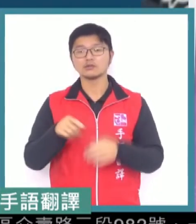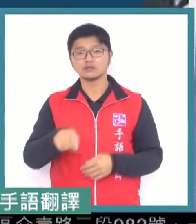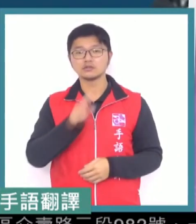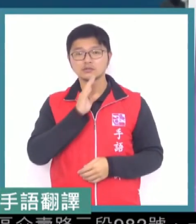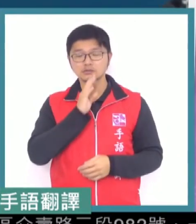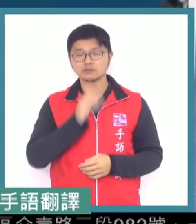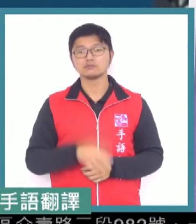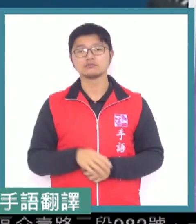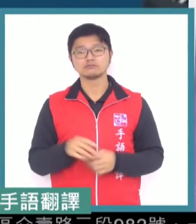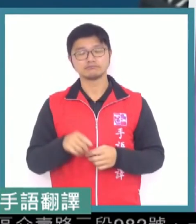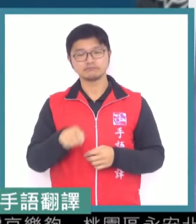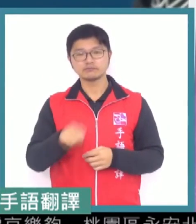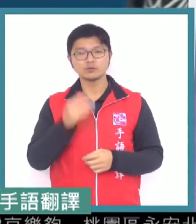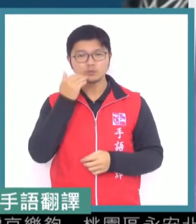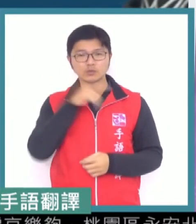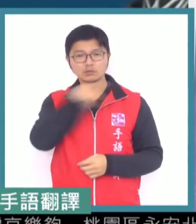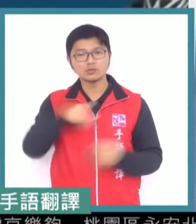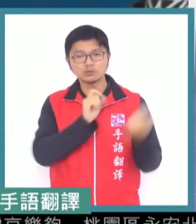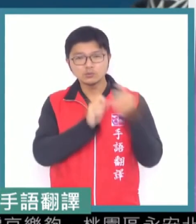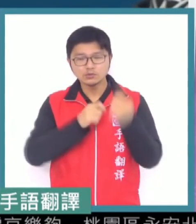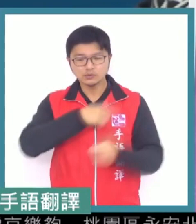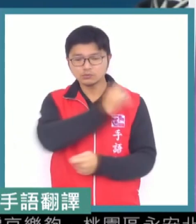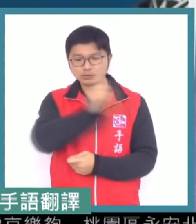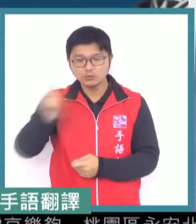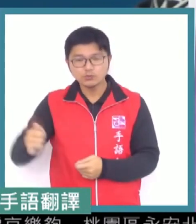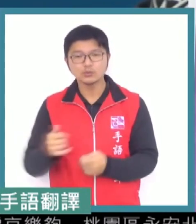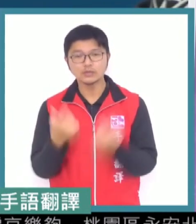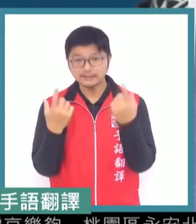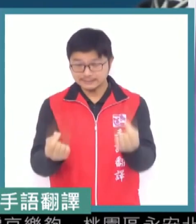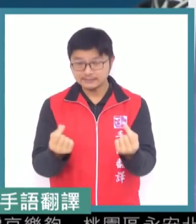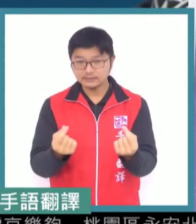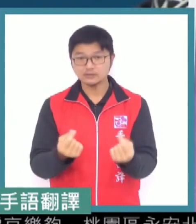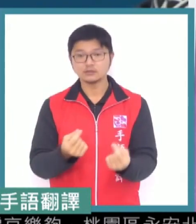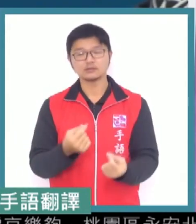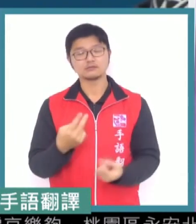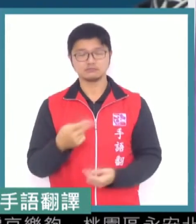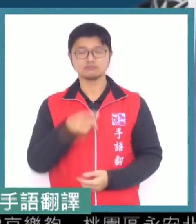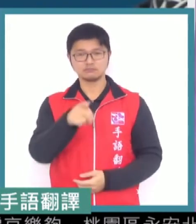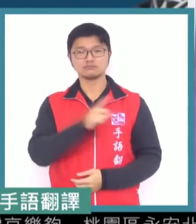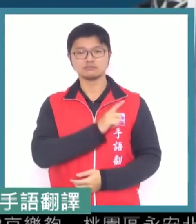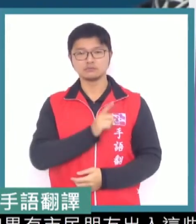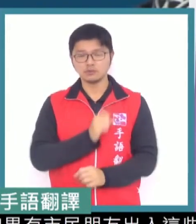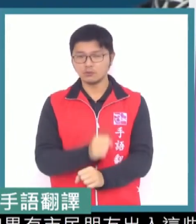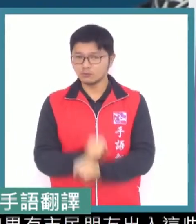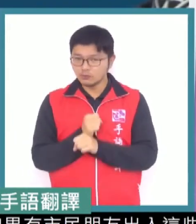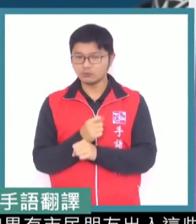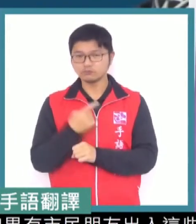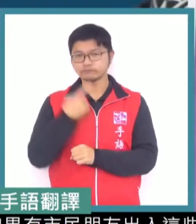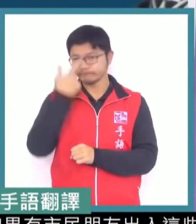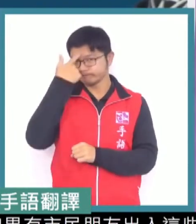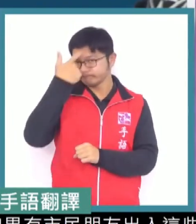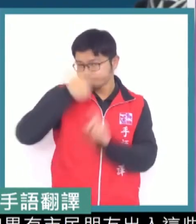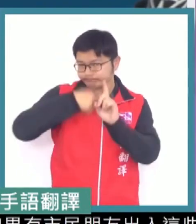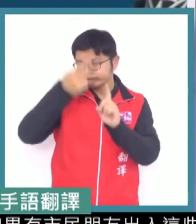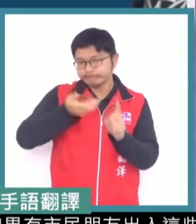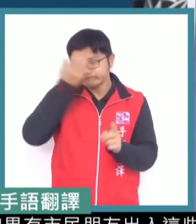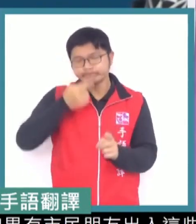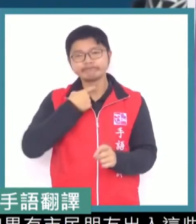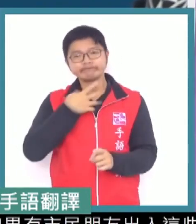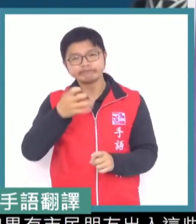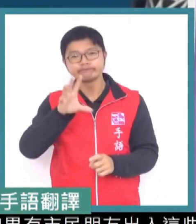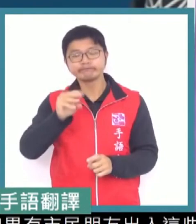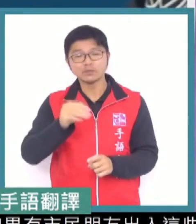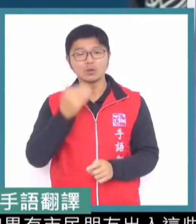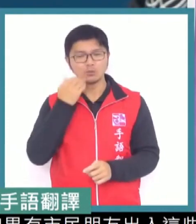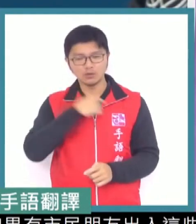295号。那如果有市民朋友出入这些场所，那足迹有重叠的话，请进行自我健康监测。那如